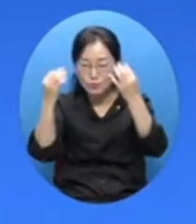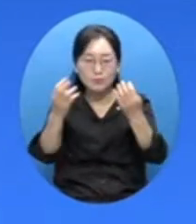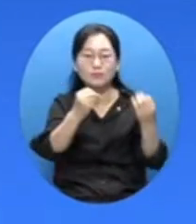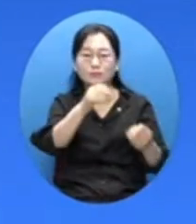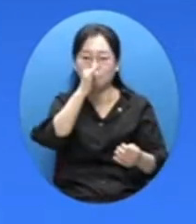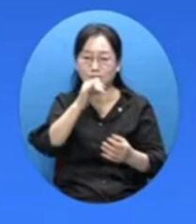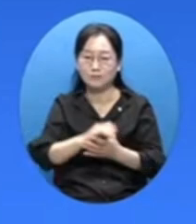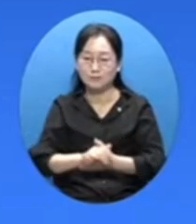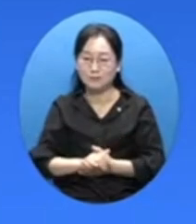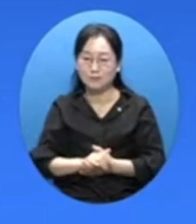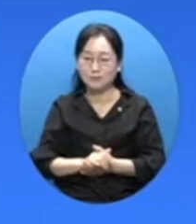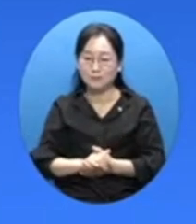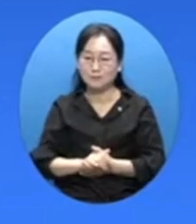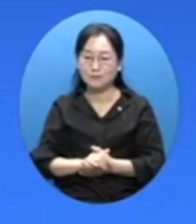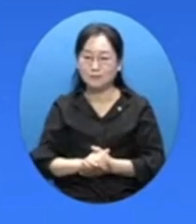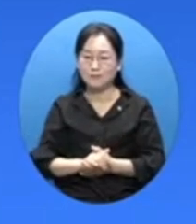모릅니다.